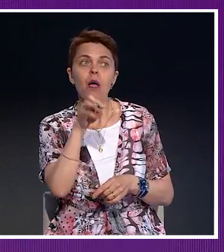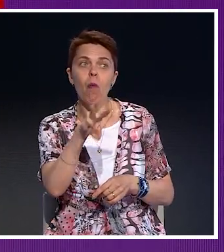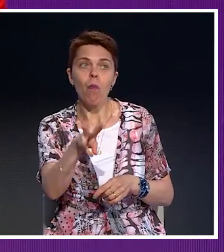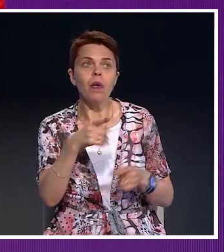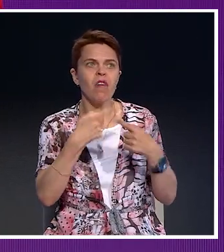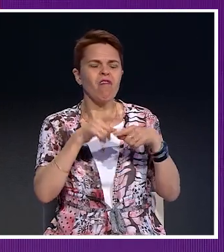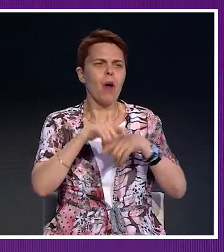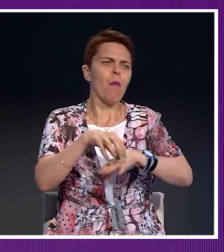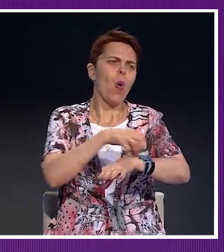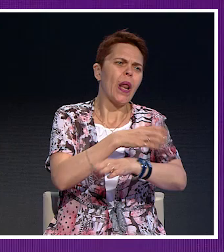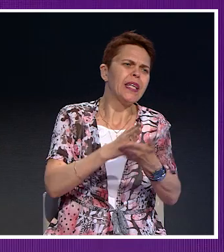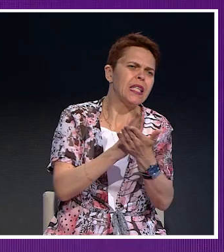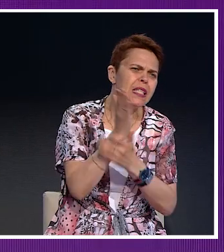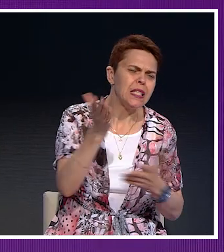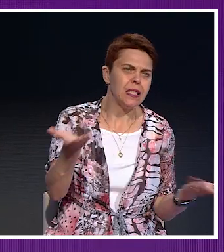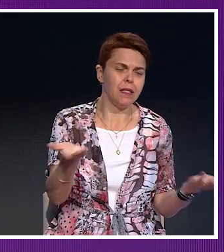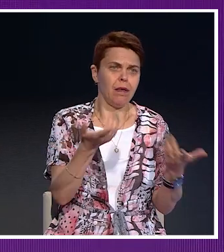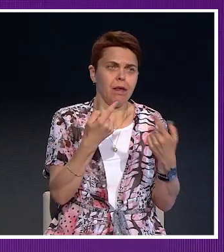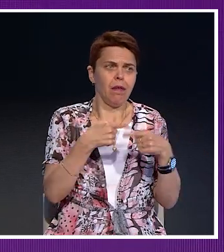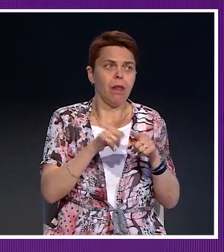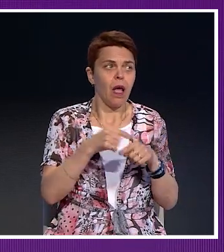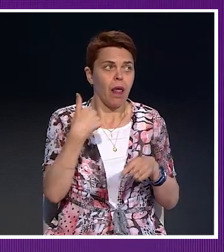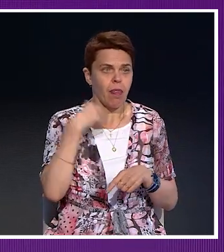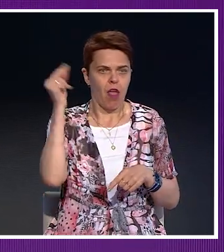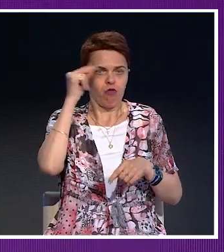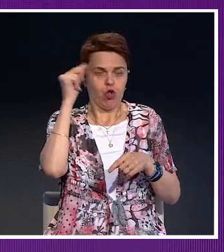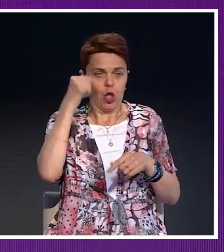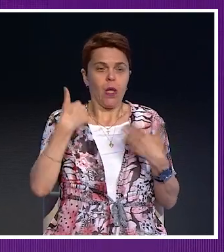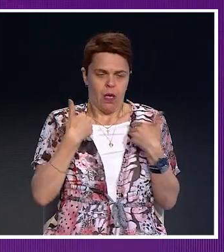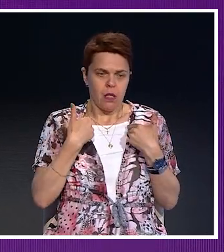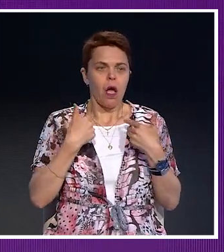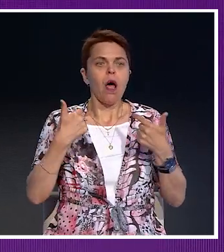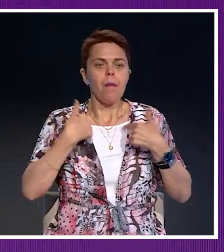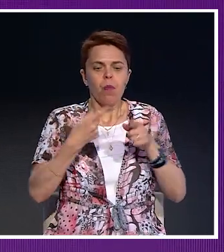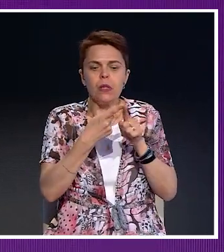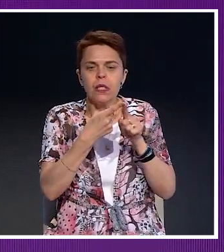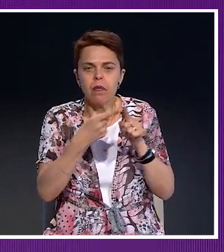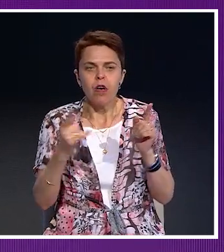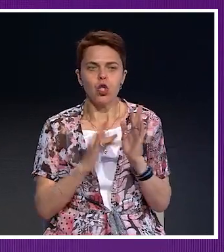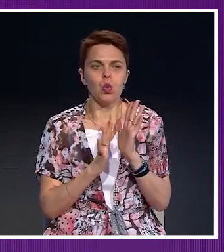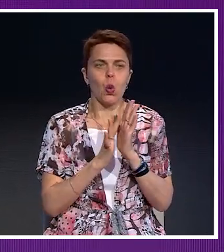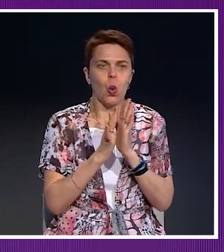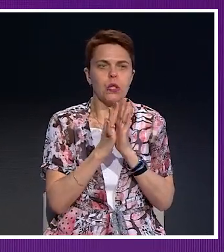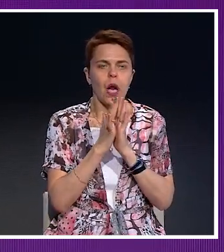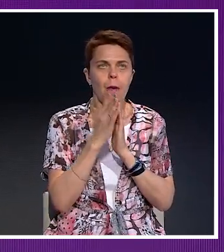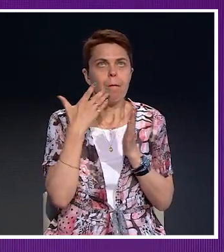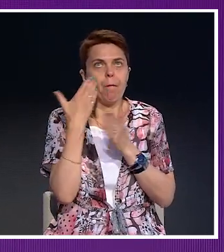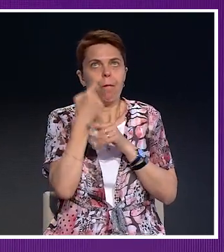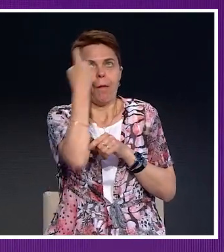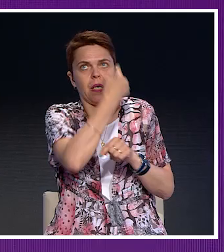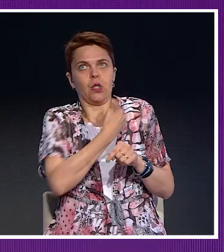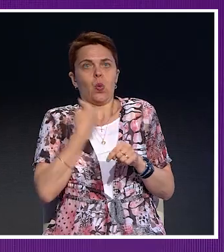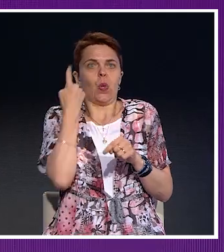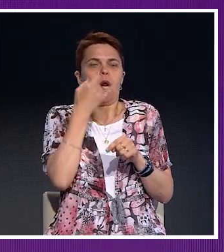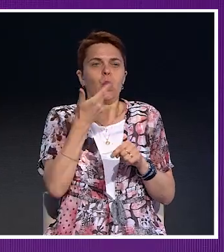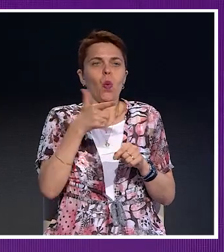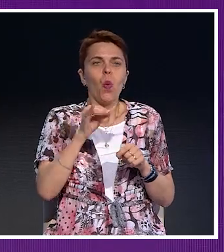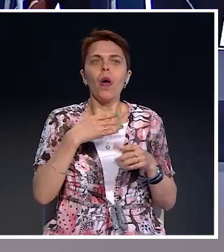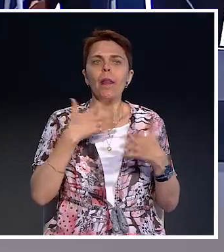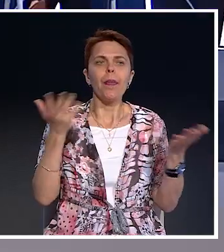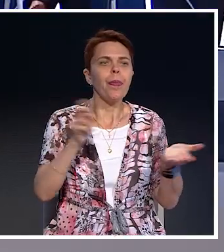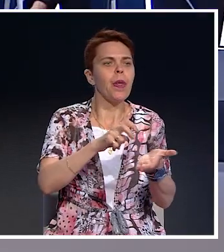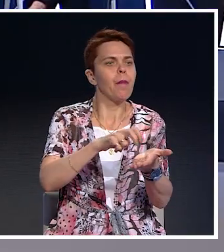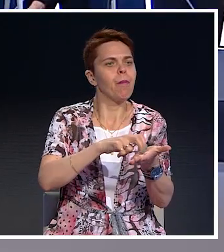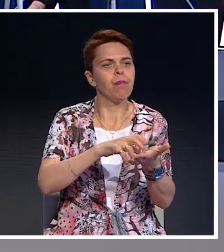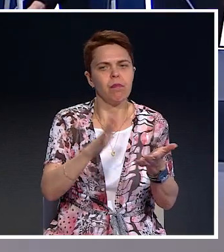в політиці чи в будь-якій іншій сфері, що я навчилася, але це для мене теж був тривалий час зростання персонального, треба не боятися